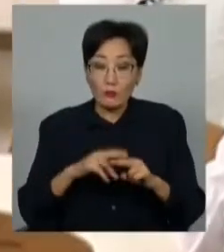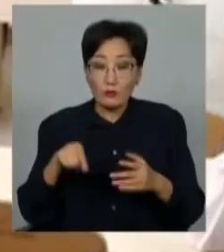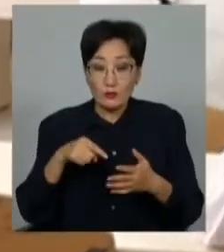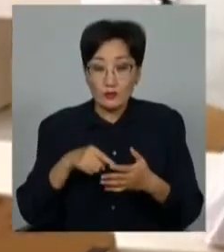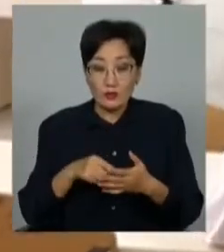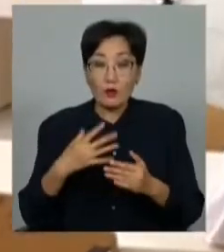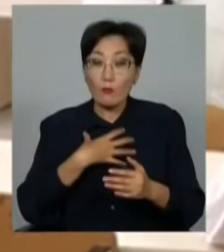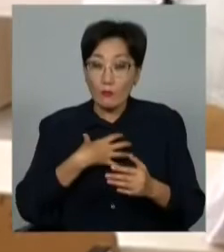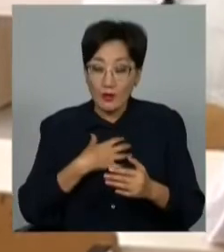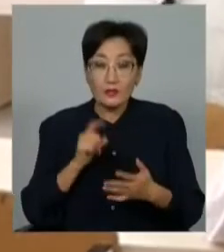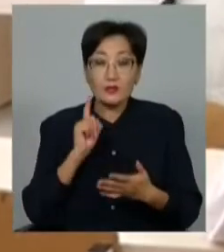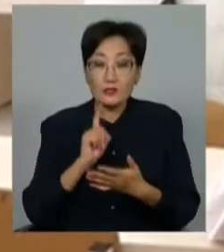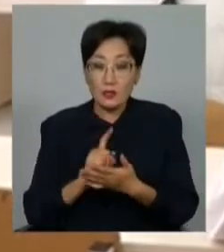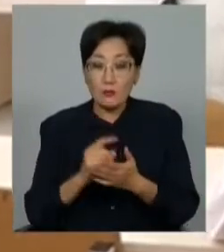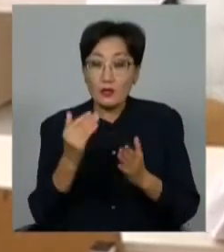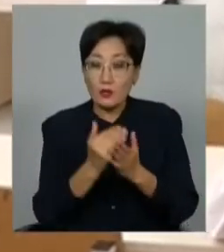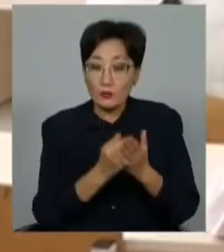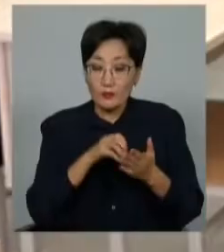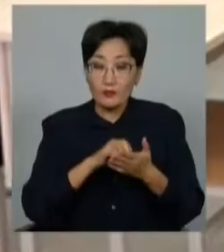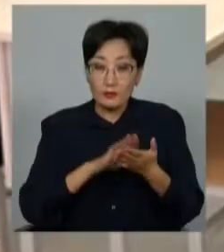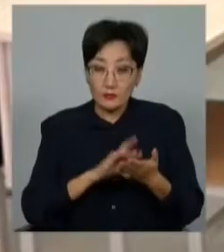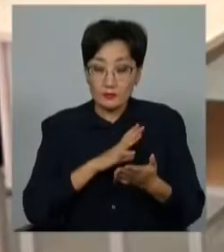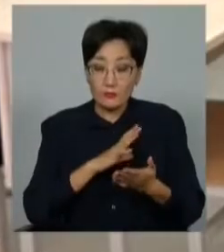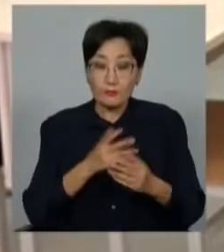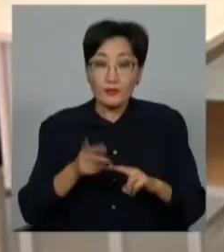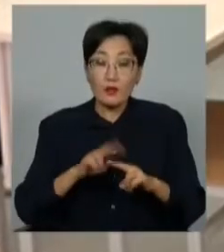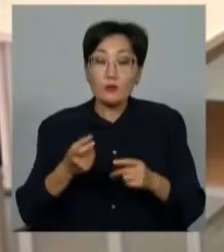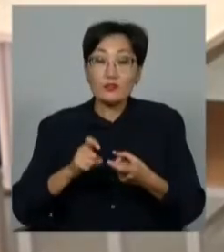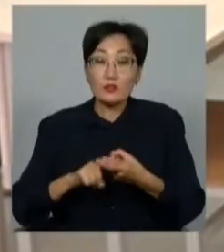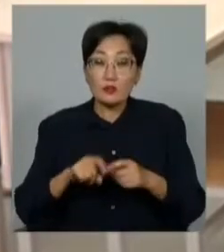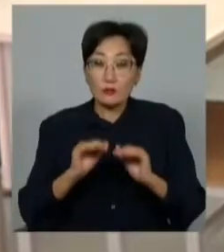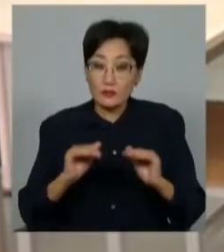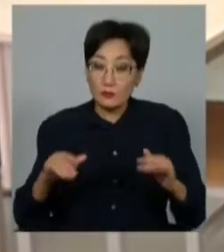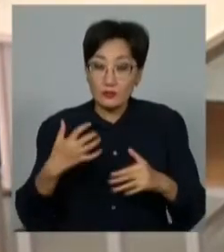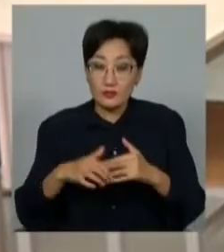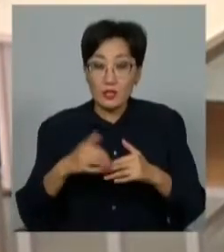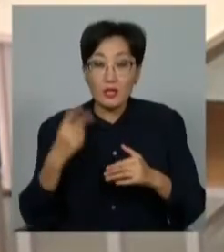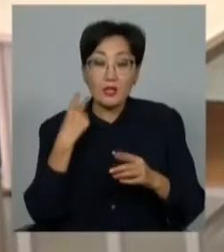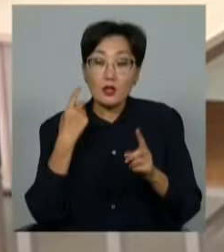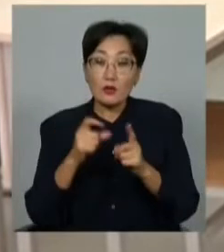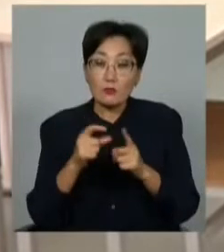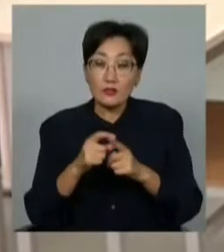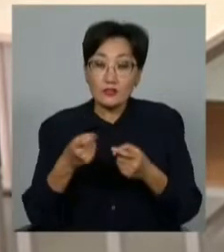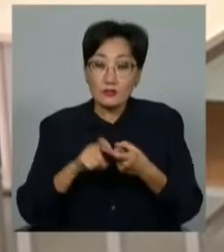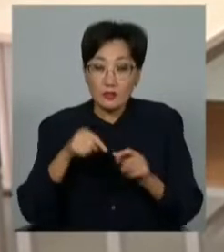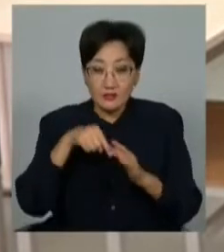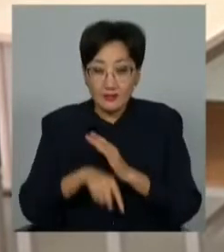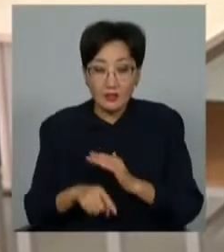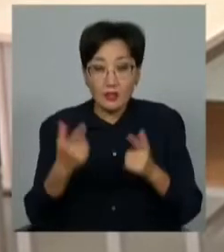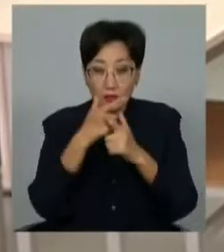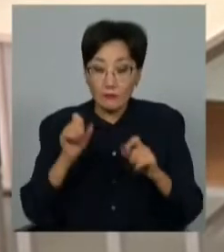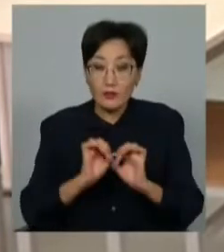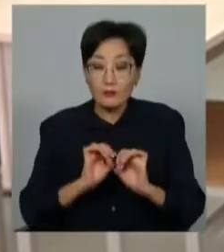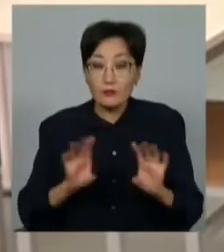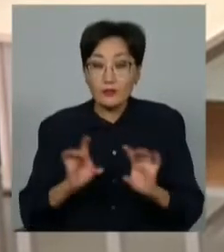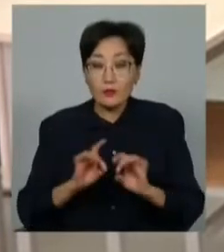мәселені маңызды міндеттердің бірі деп бекітті. Осы орайда оқушылар арасында латын әліпбиі жайлы терең мағлұмат беру мен